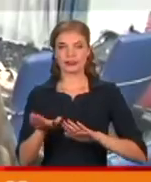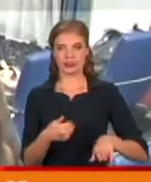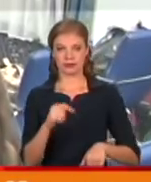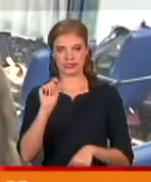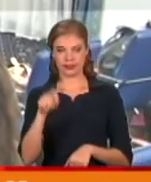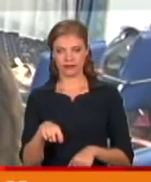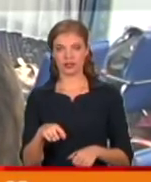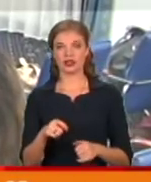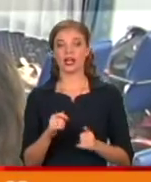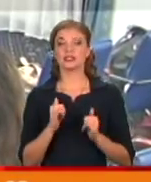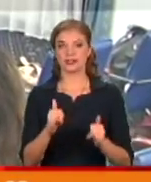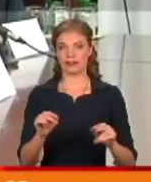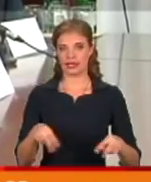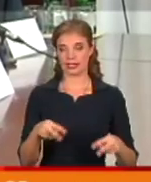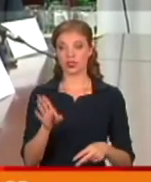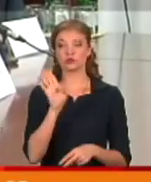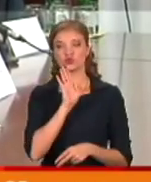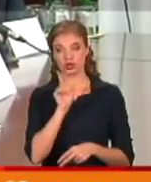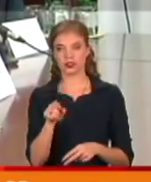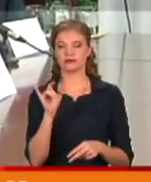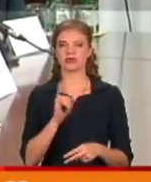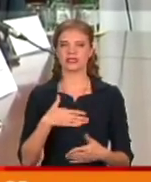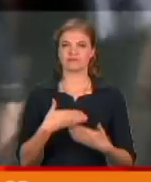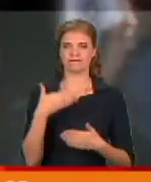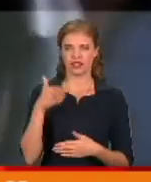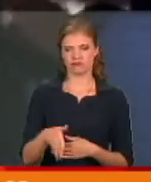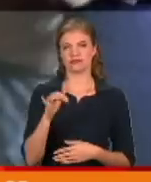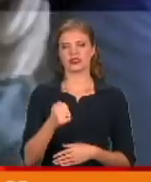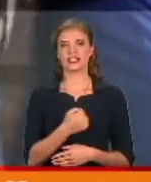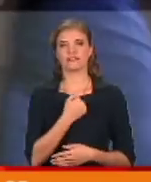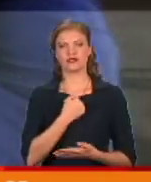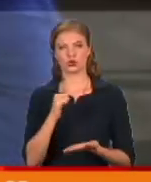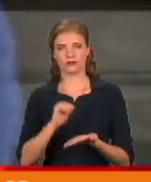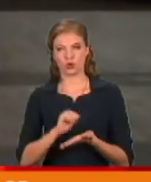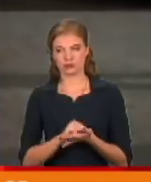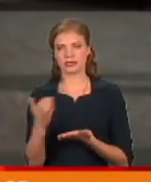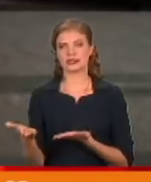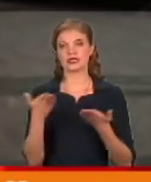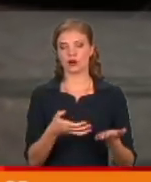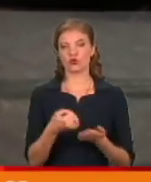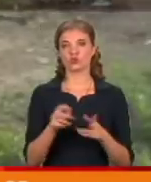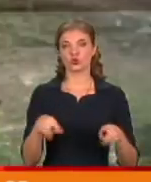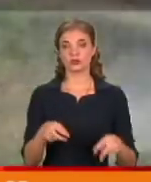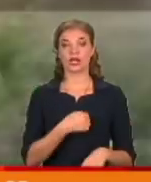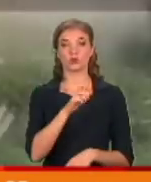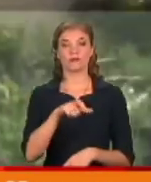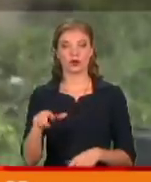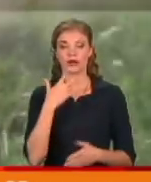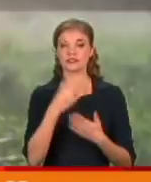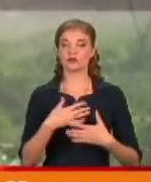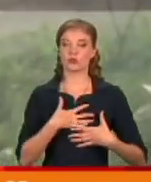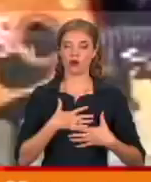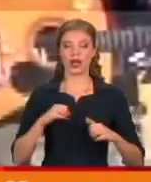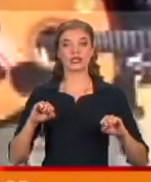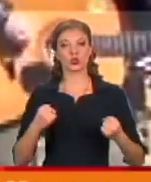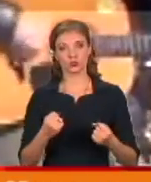війни завдяки танцю. Жінки, а серед них і волонтерки, і військові кореспондентки, запрошують до танцю вояків, своїх коханих,